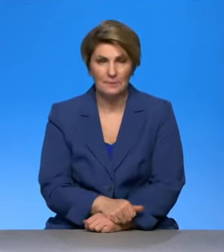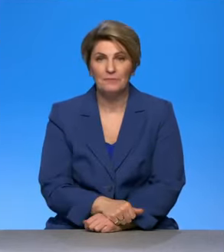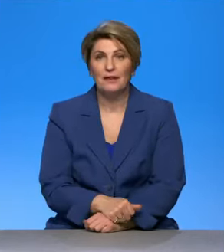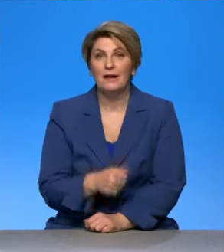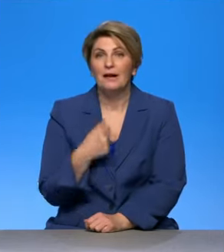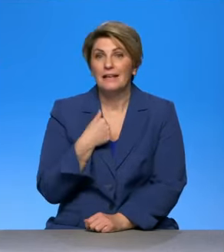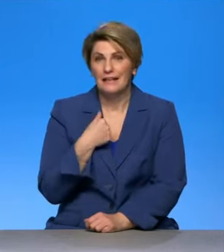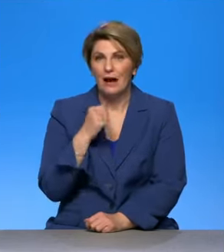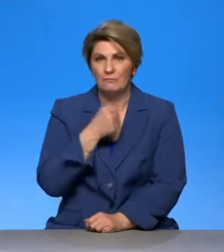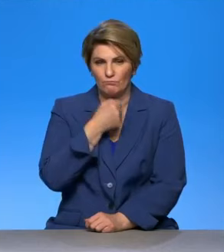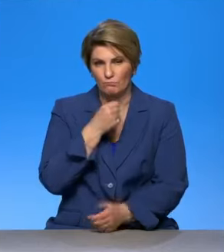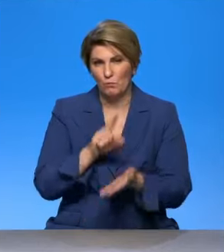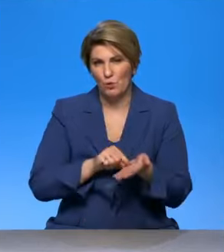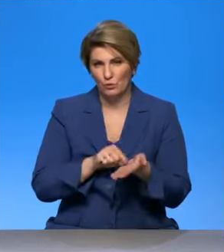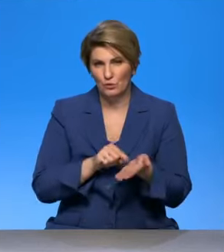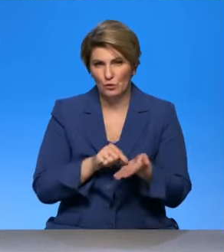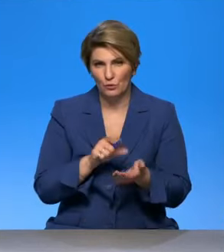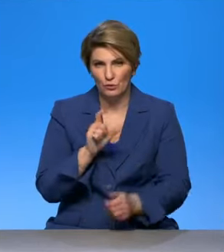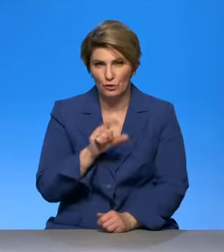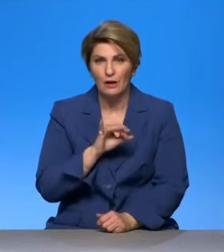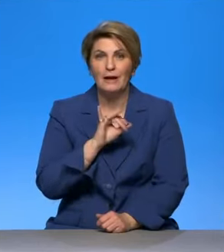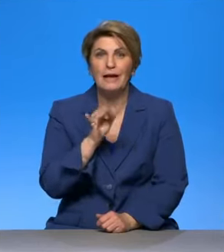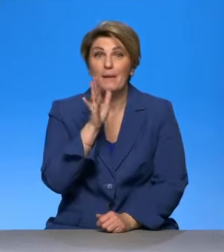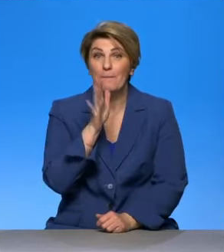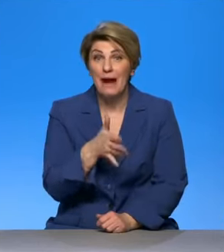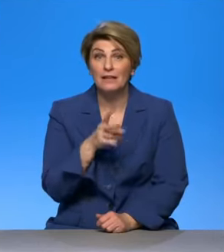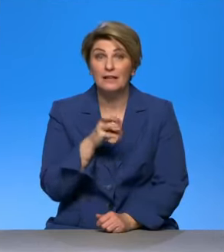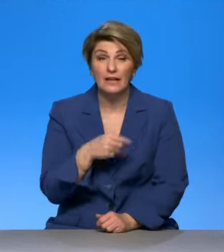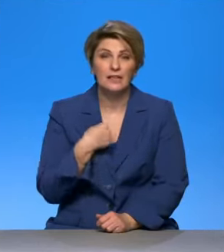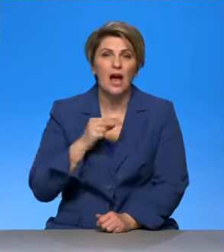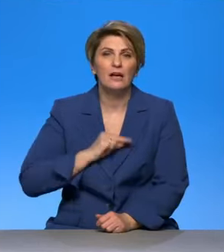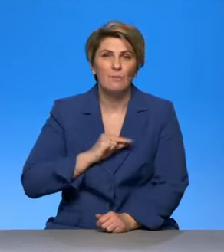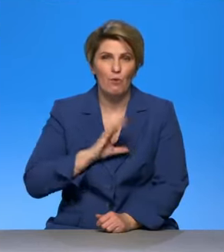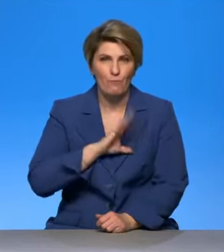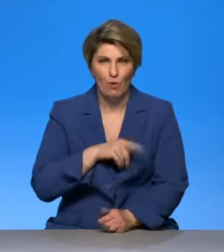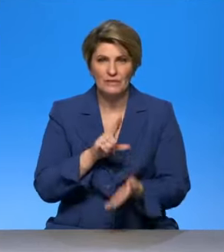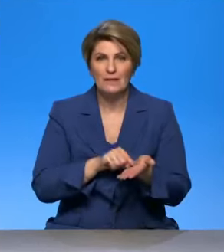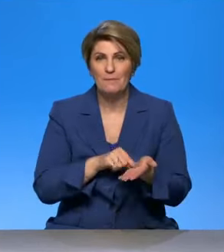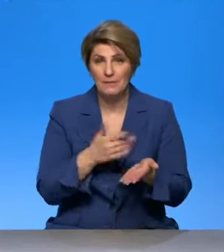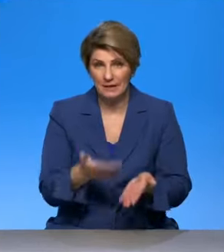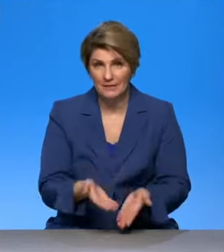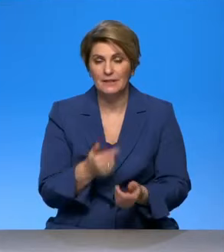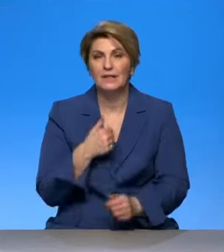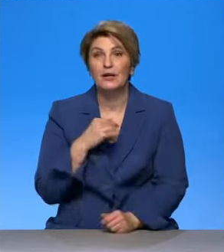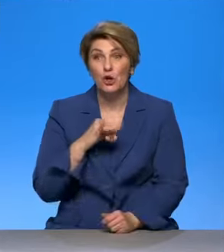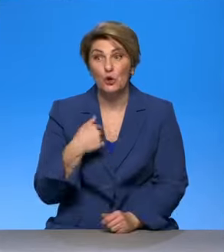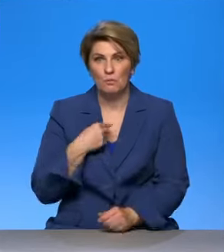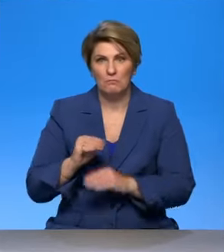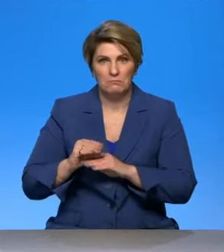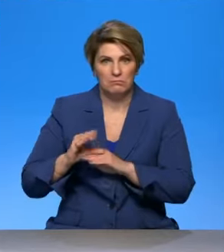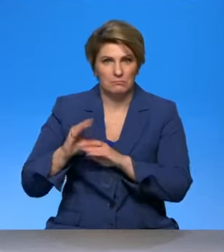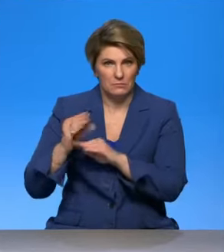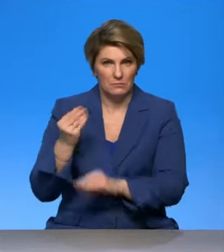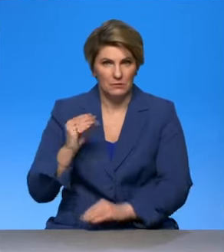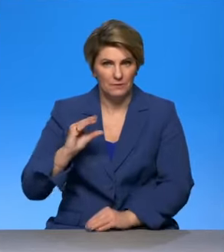я пенсионерка, ну, и 5 лет еще работала после пенсии, и собралась такая, в общем-то, внушительная сумма.